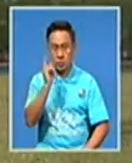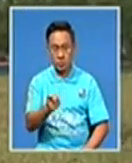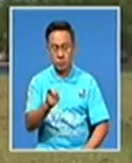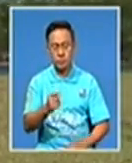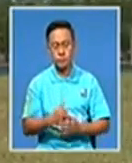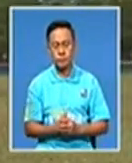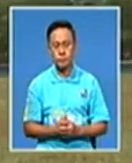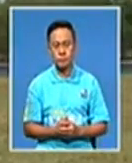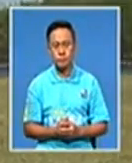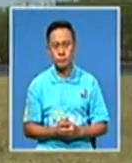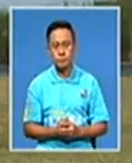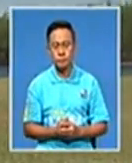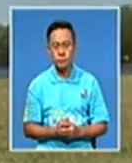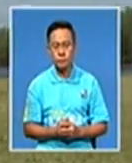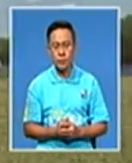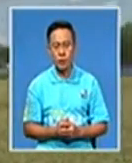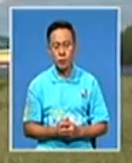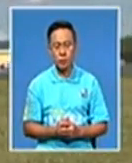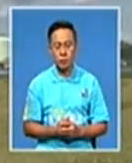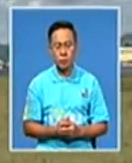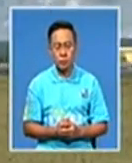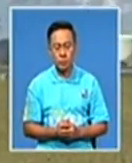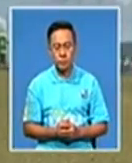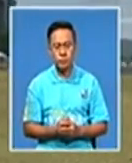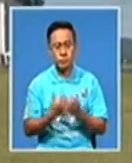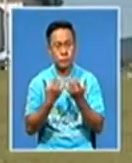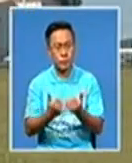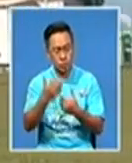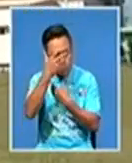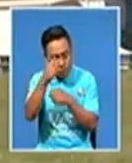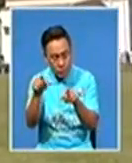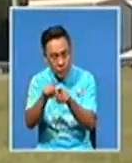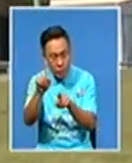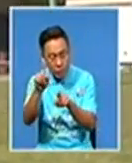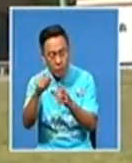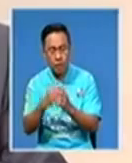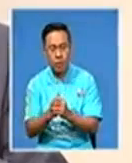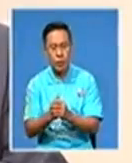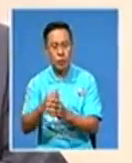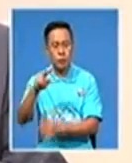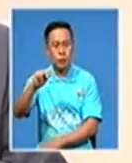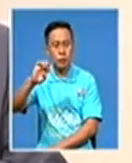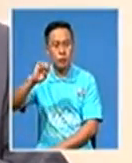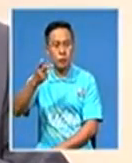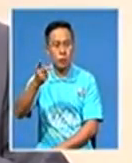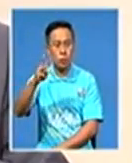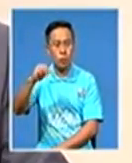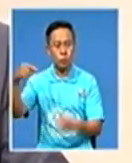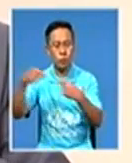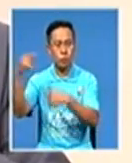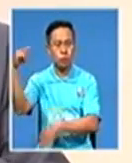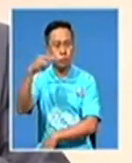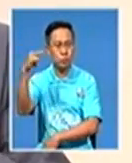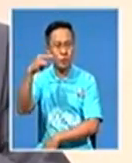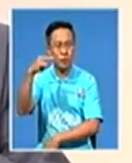ะครับ อีกอันหนึ่งซึ่งน่าสนใจก็คือนิคมอุตสาหกรรมอากาศยานนิคมอุต